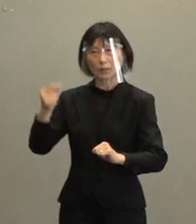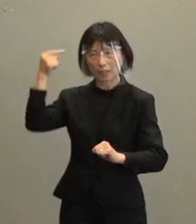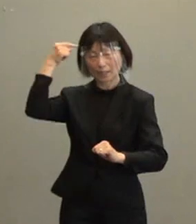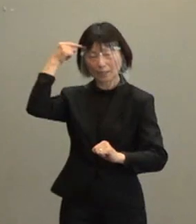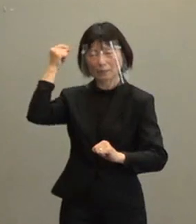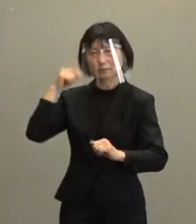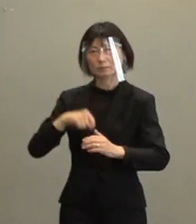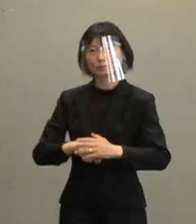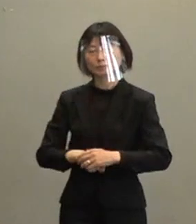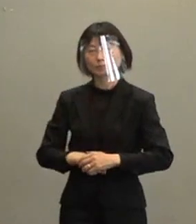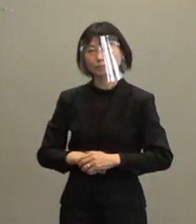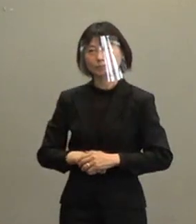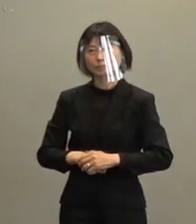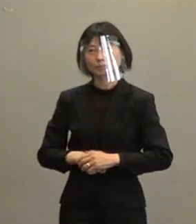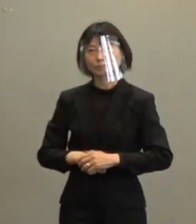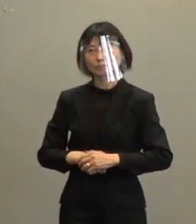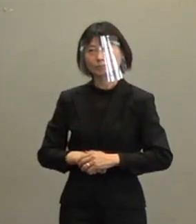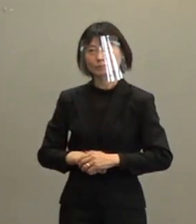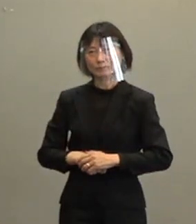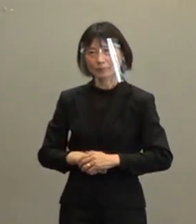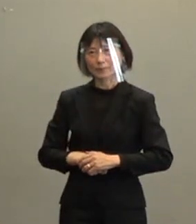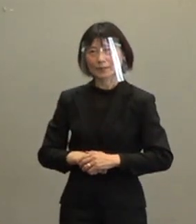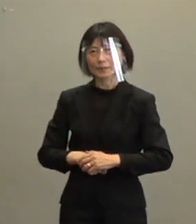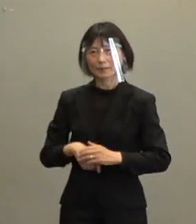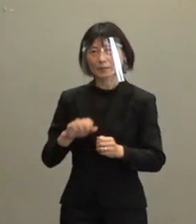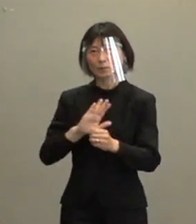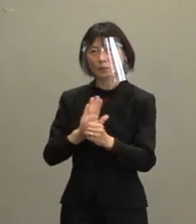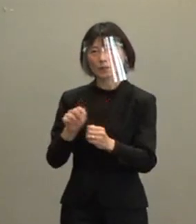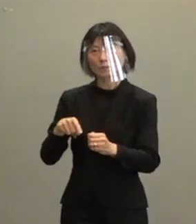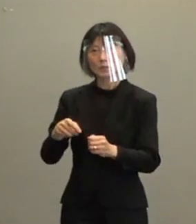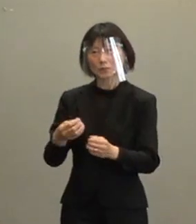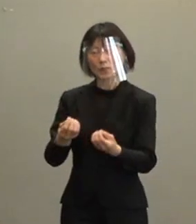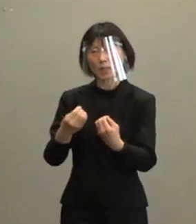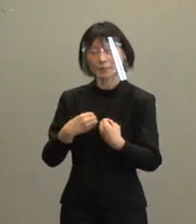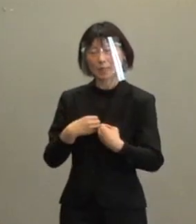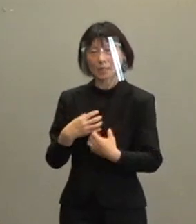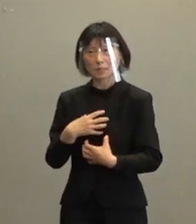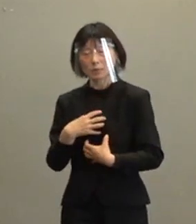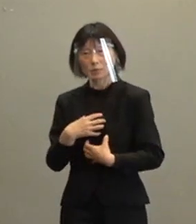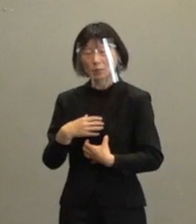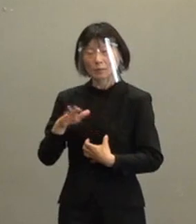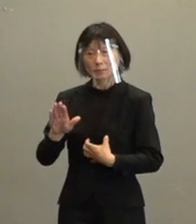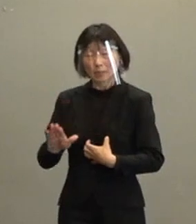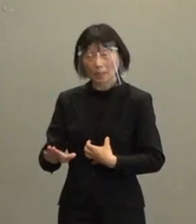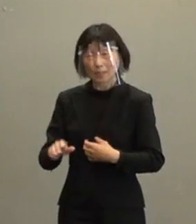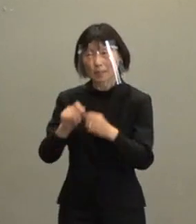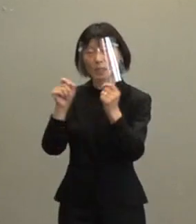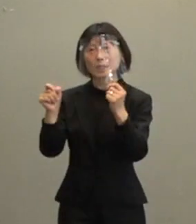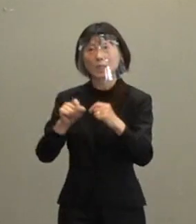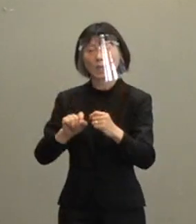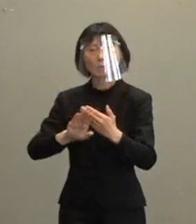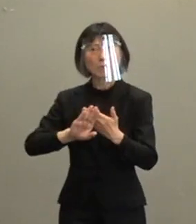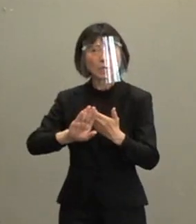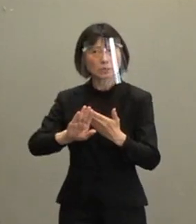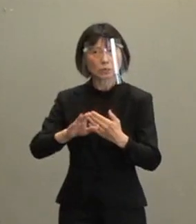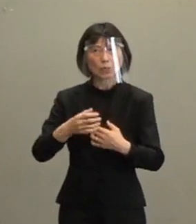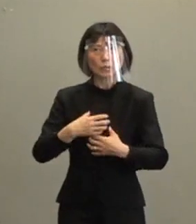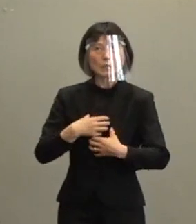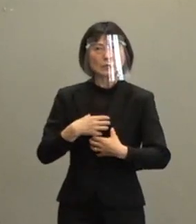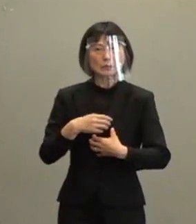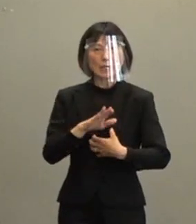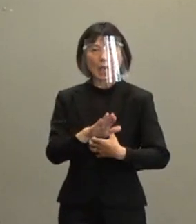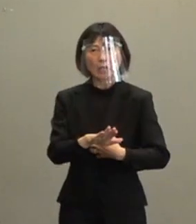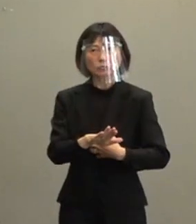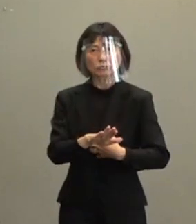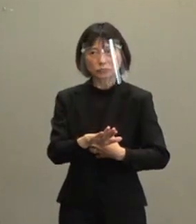えていますので、いわゆる新型コロナウイルスの感染リスクを下げた結果、別のリスクが顕在化